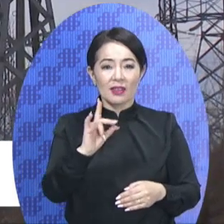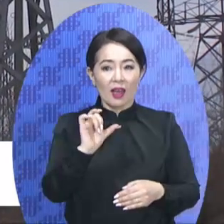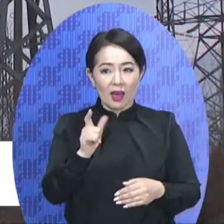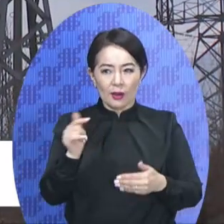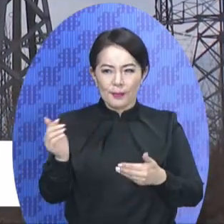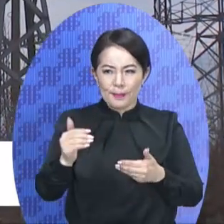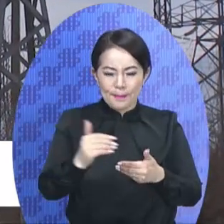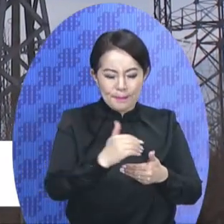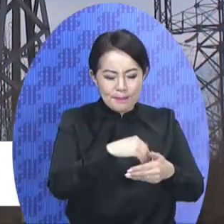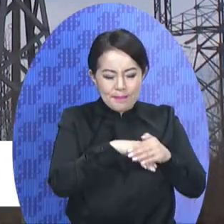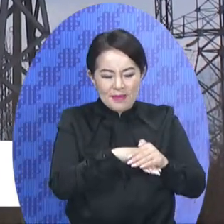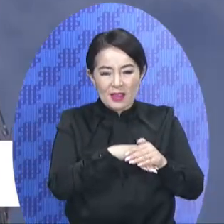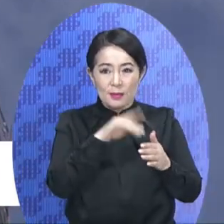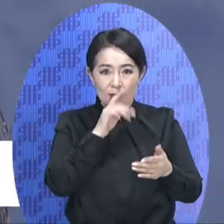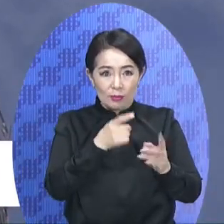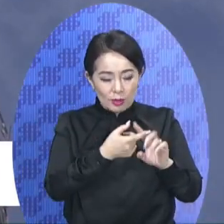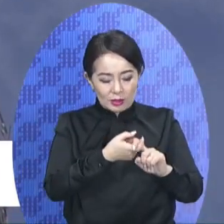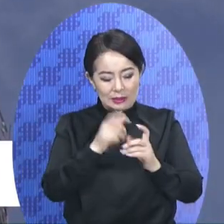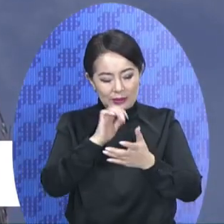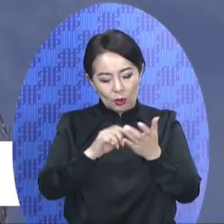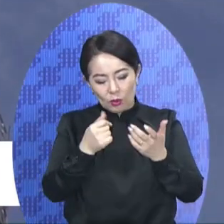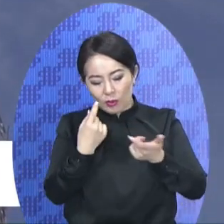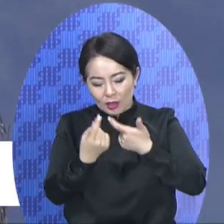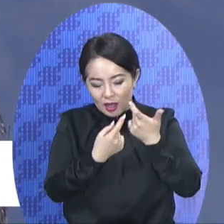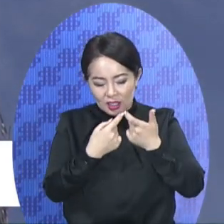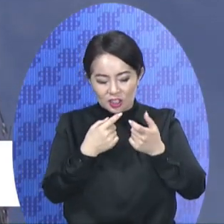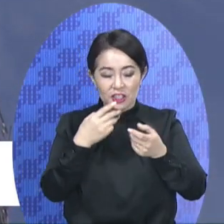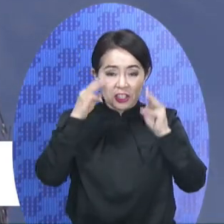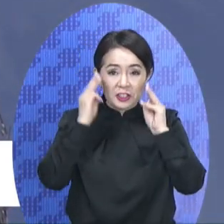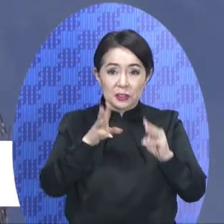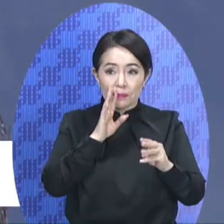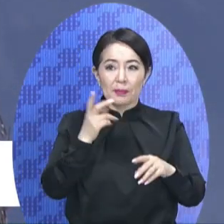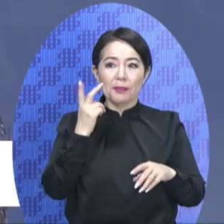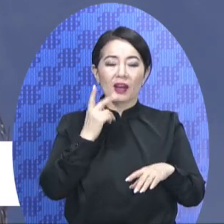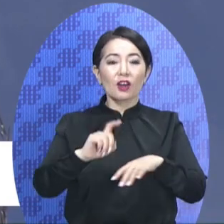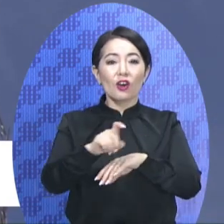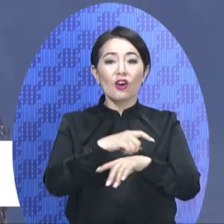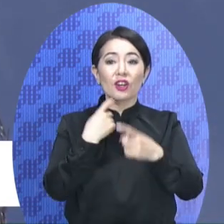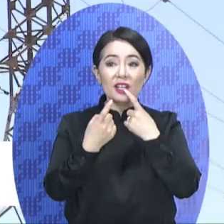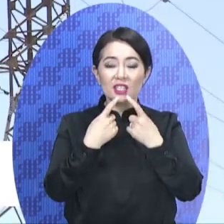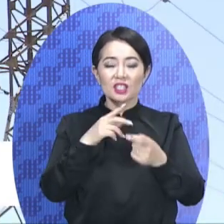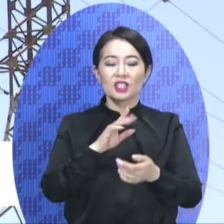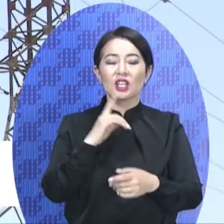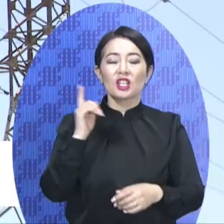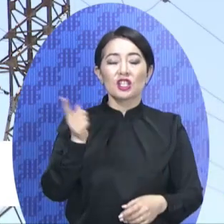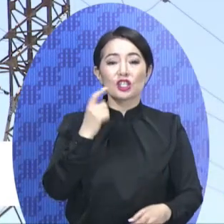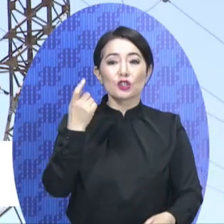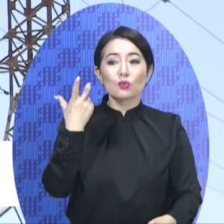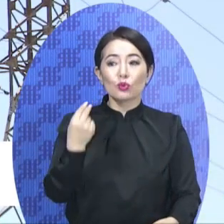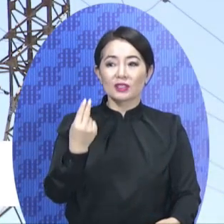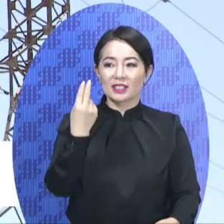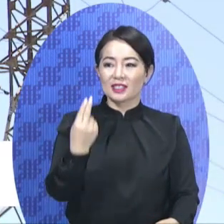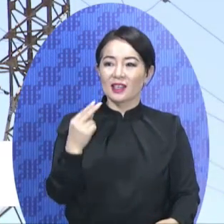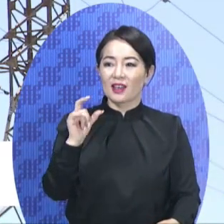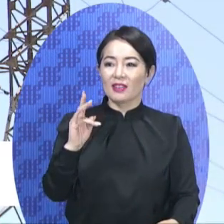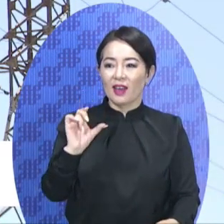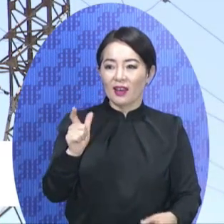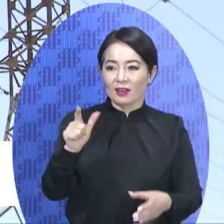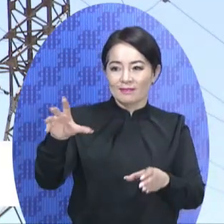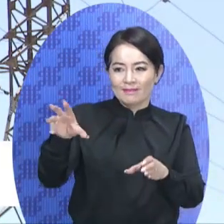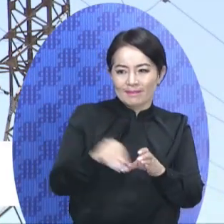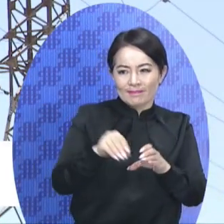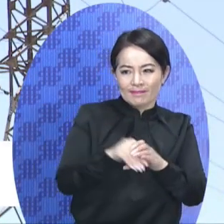хийж санхүүжилтийн асуудлыг шийдэхээр байнгын хороод хэлэлцэж эхэллээ. Эрчим хүчний шинэ их үүсвэр цэнэг хураагуур байна. Орос, Японы улсаас авах